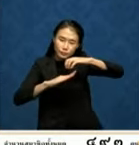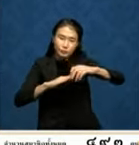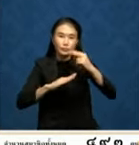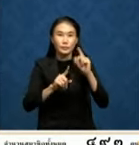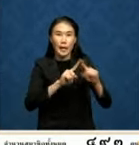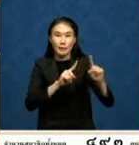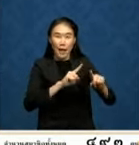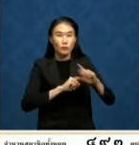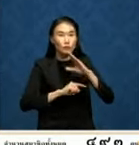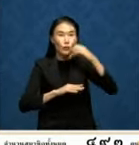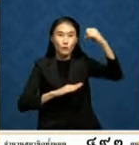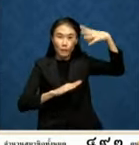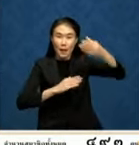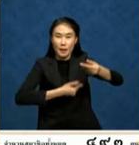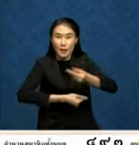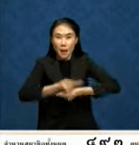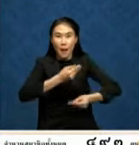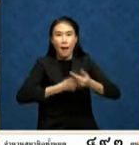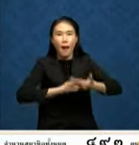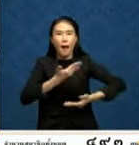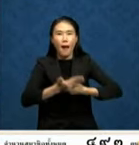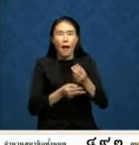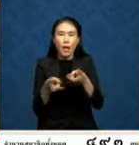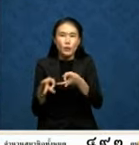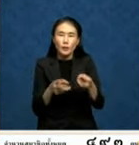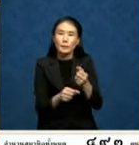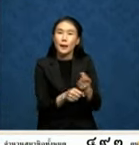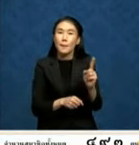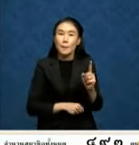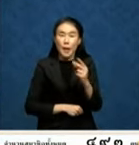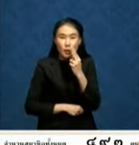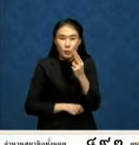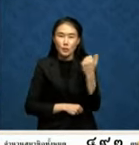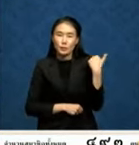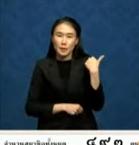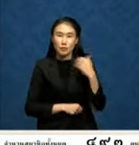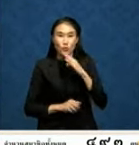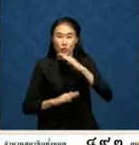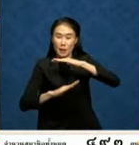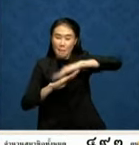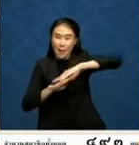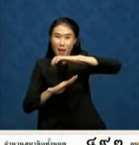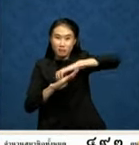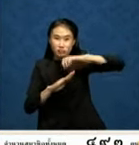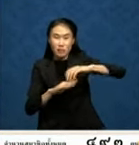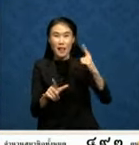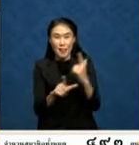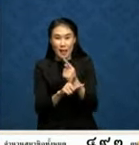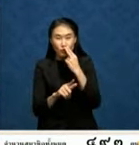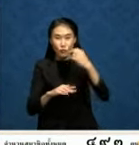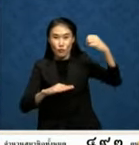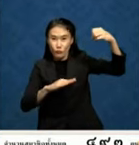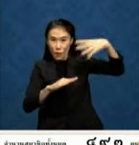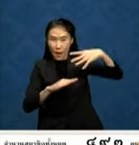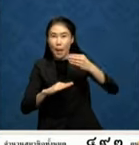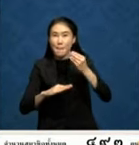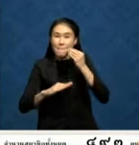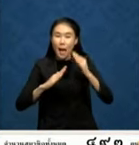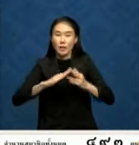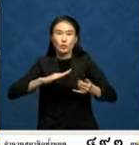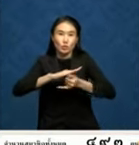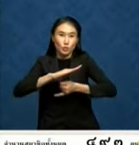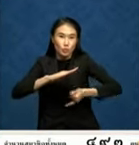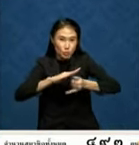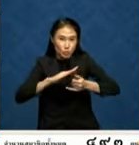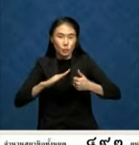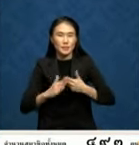าที่ใช้แล้วตลอดจนรับอุปกรณ์และแผง ที่ใช้งานแล้วสำหรับผู้ติดตั้งประเภทบ้านอยู่อาศัย